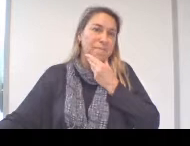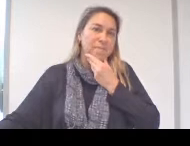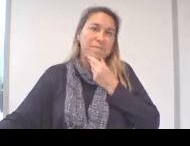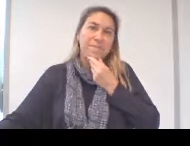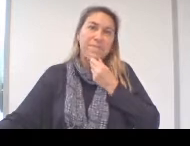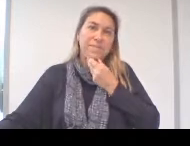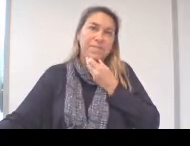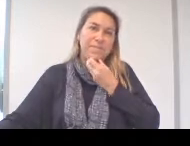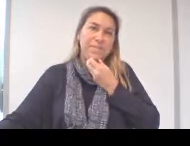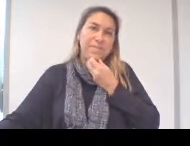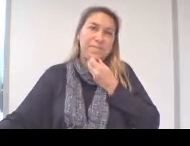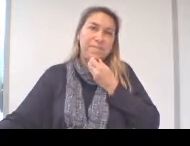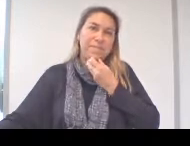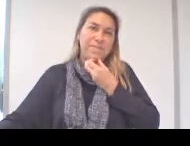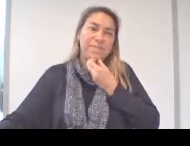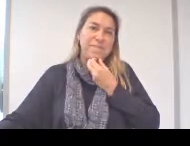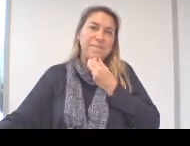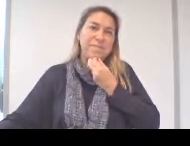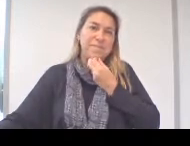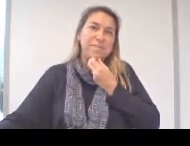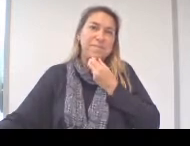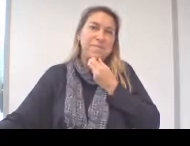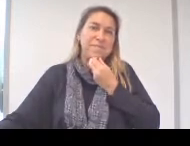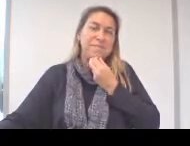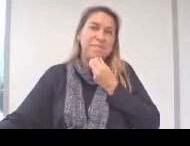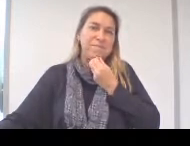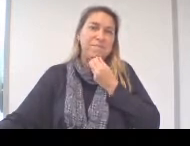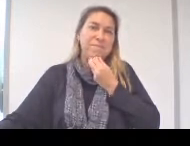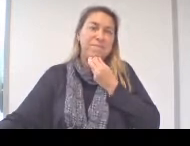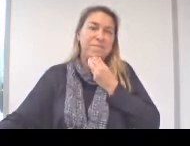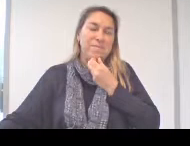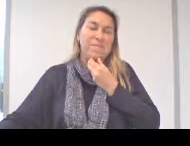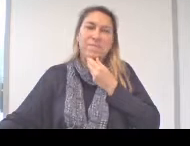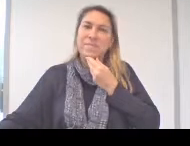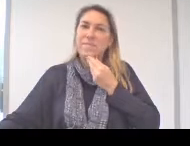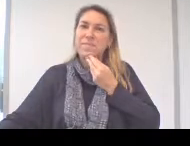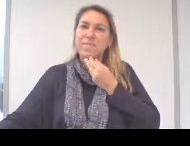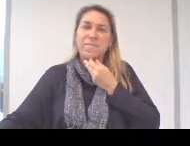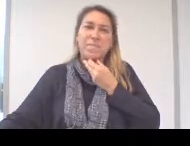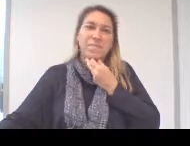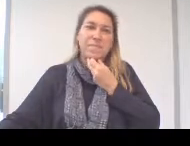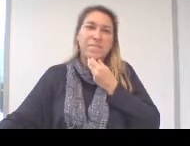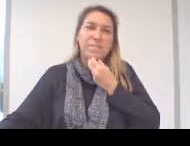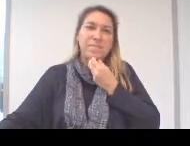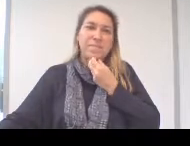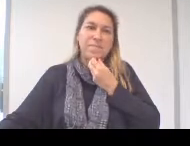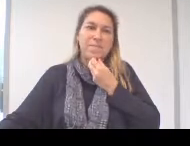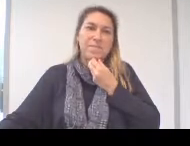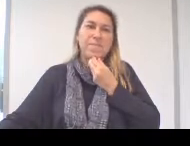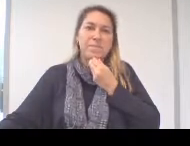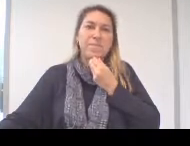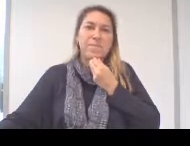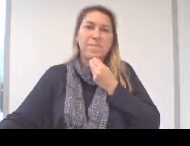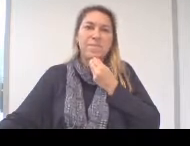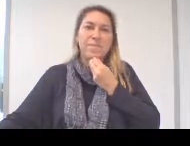devient un vecteur important et un levier important de réservation. L'animation